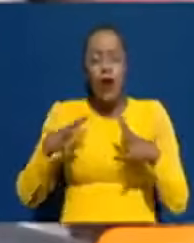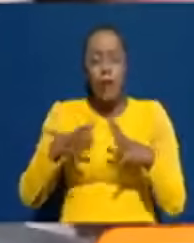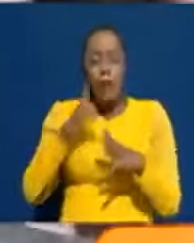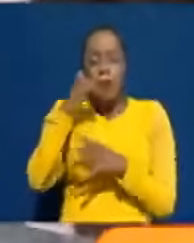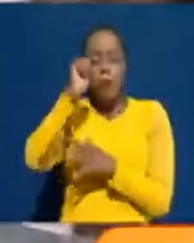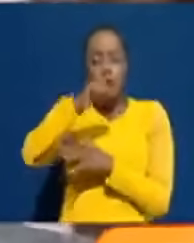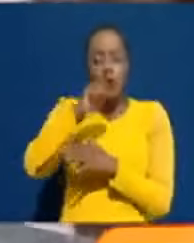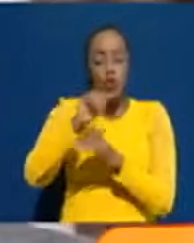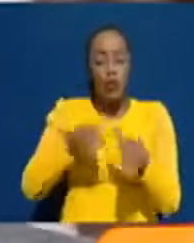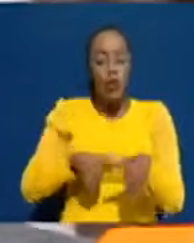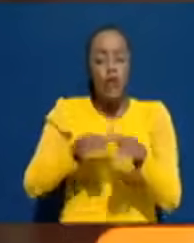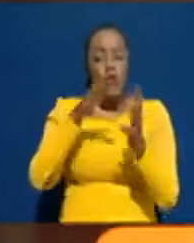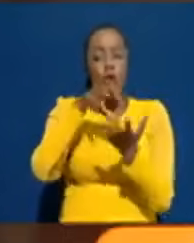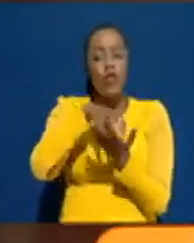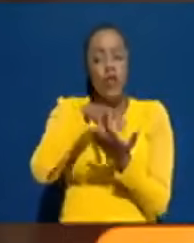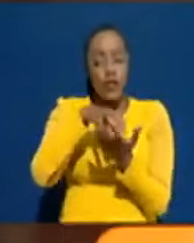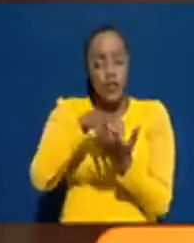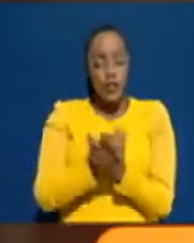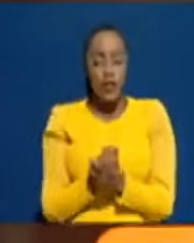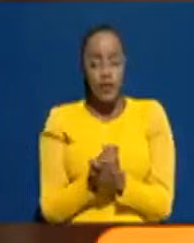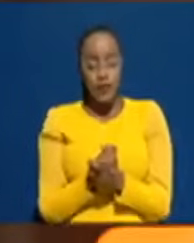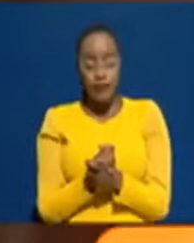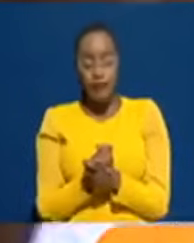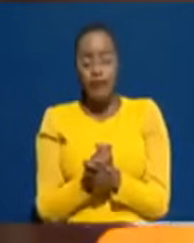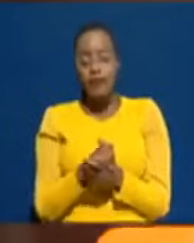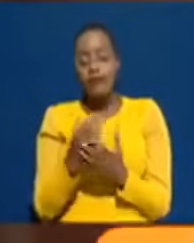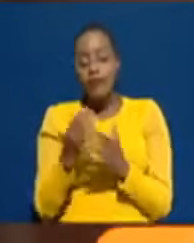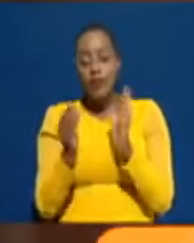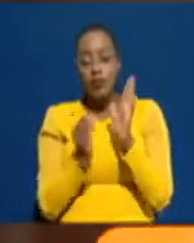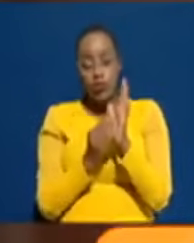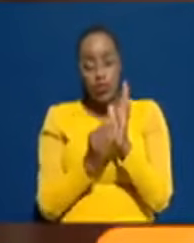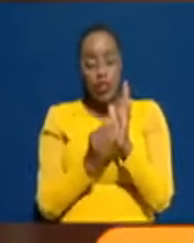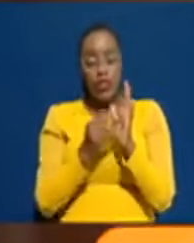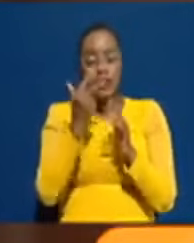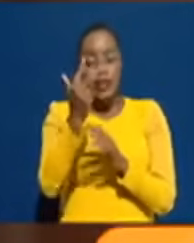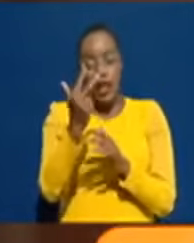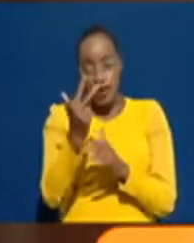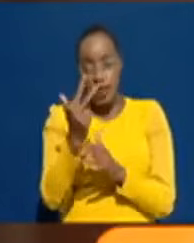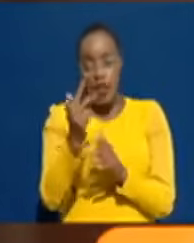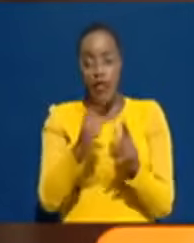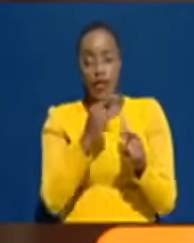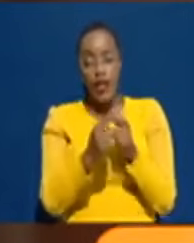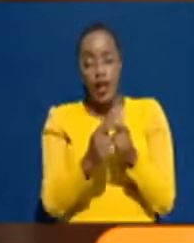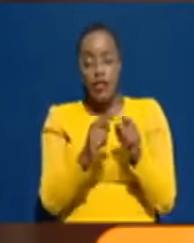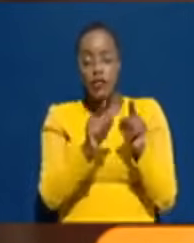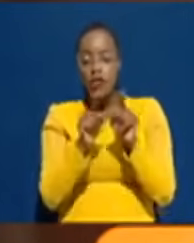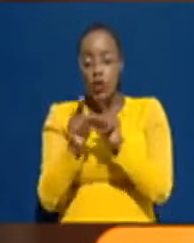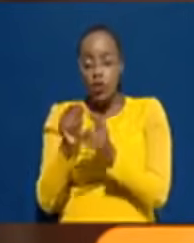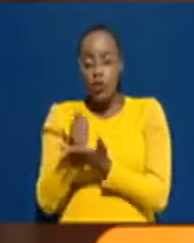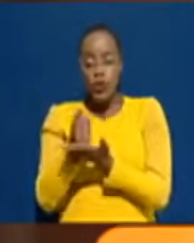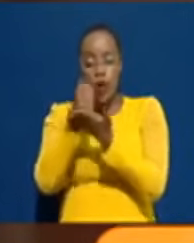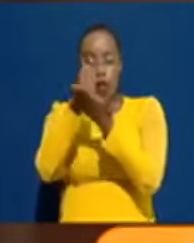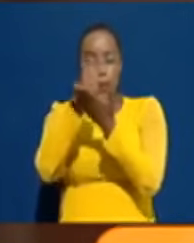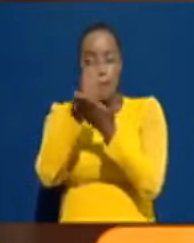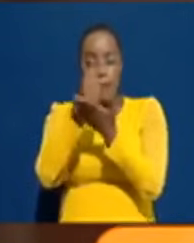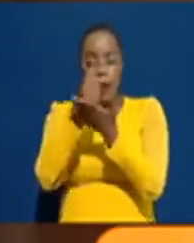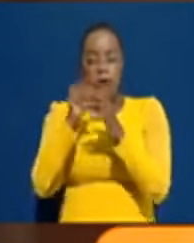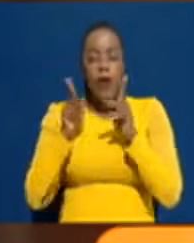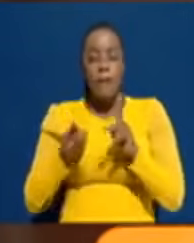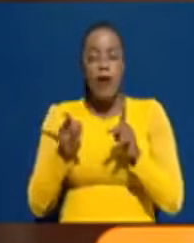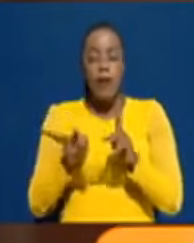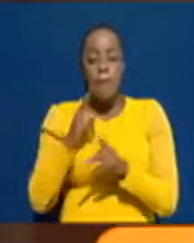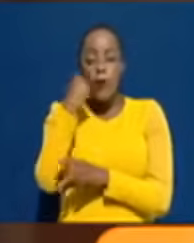wanaweza kufuata kesi hiyo. Shall cause to be mounted a screen to enable